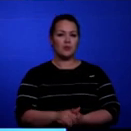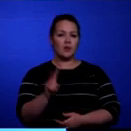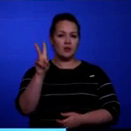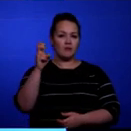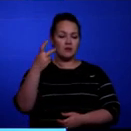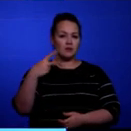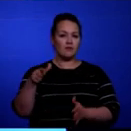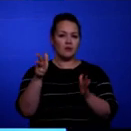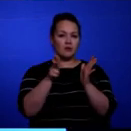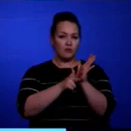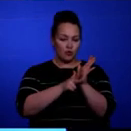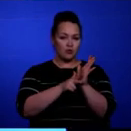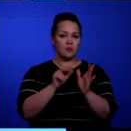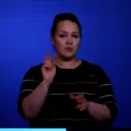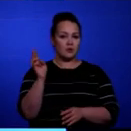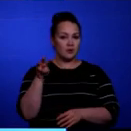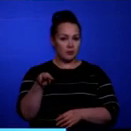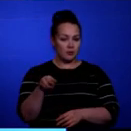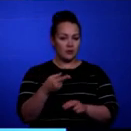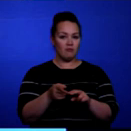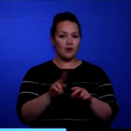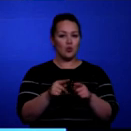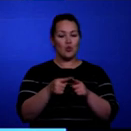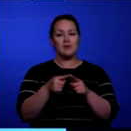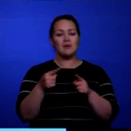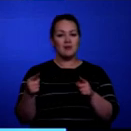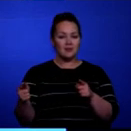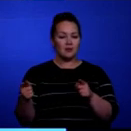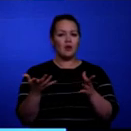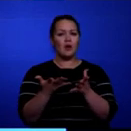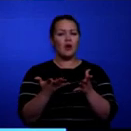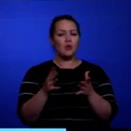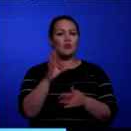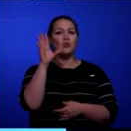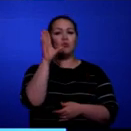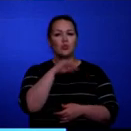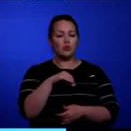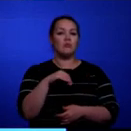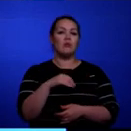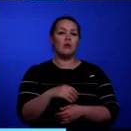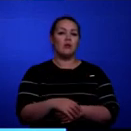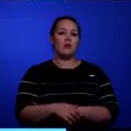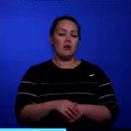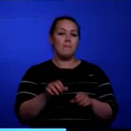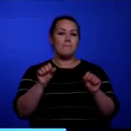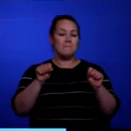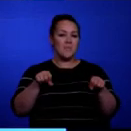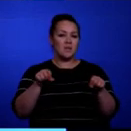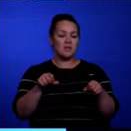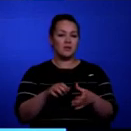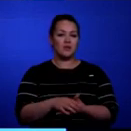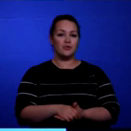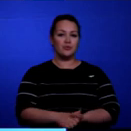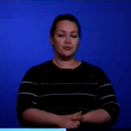228 километров это то расстояние которое успел преодолеть наш мотоциклист а